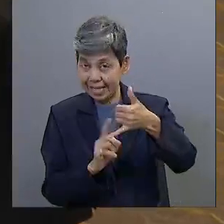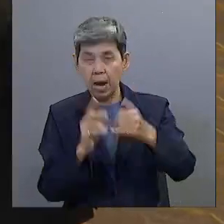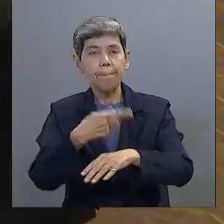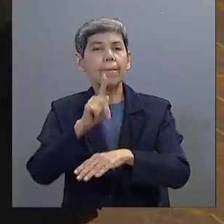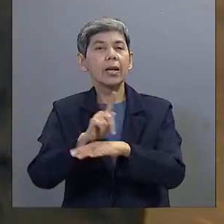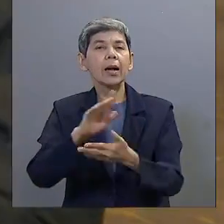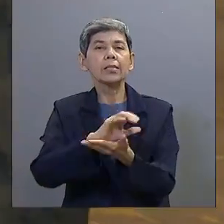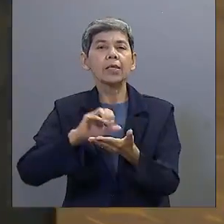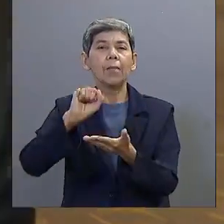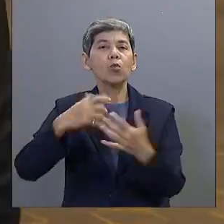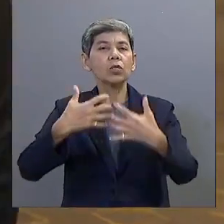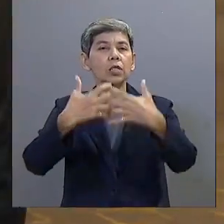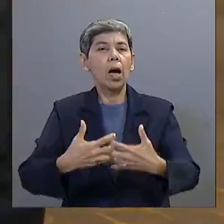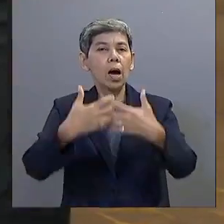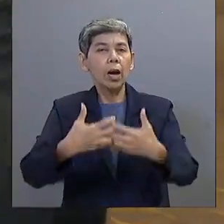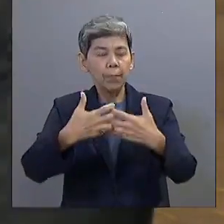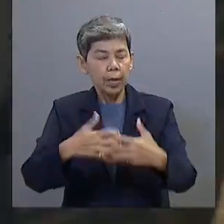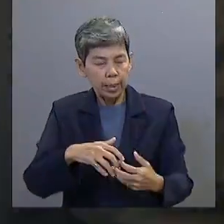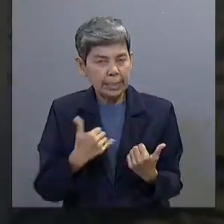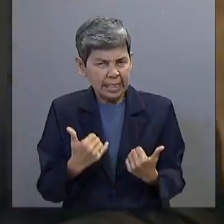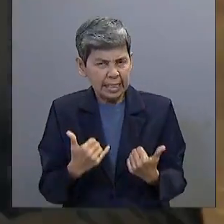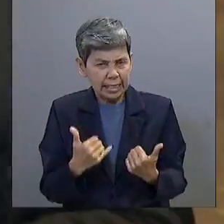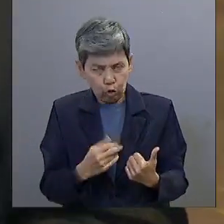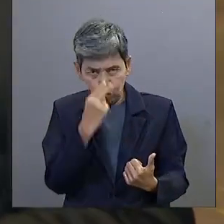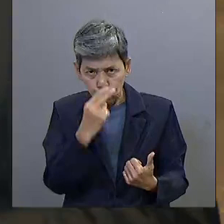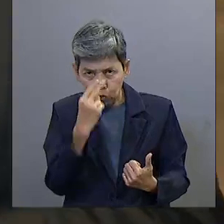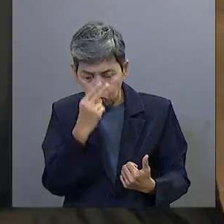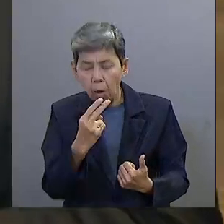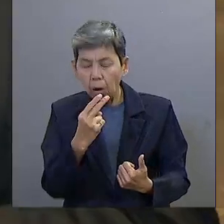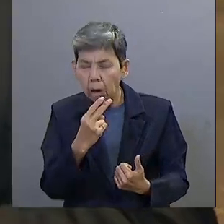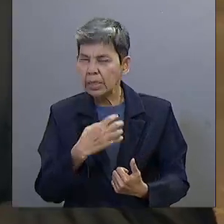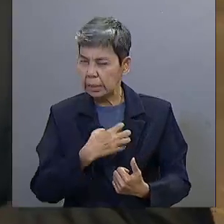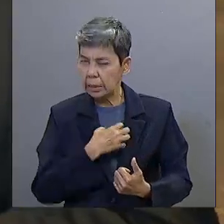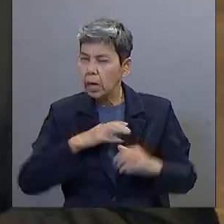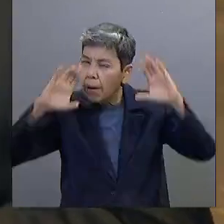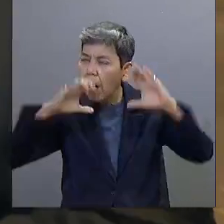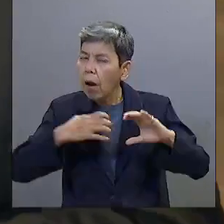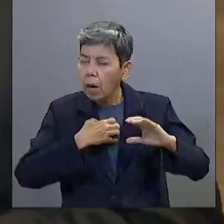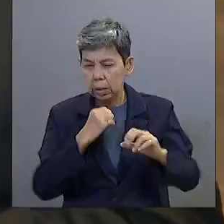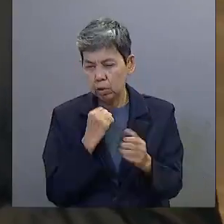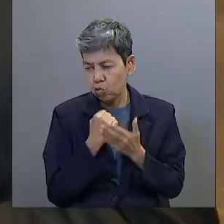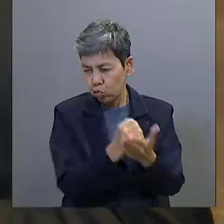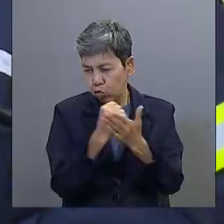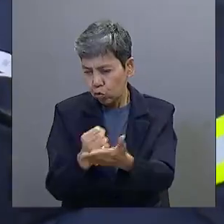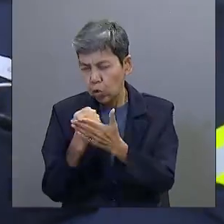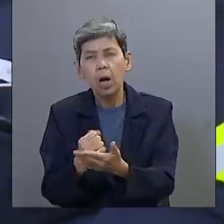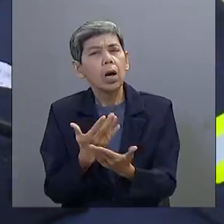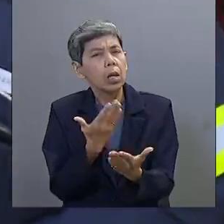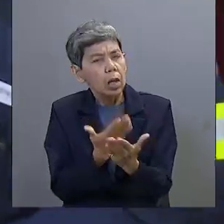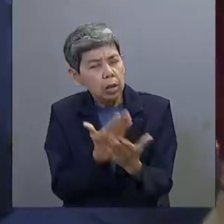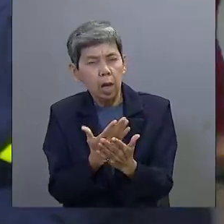านสภาอุตสาหกรรมแห่งประเทศไทยก็ระบุว่าจากนี้สิ่งที่จะต้องมามองกันแล้วก็ต้องการจากรัฐบาลก็คือการเร่งช่วยเหลือด้านค่าครองชีพ